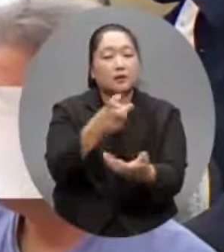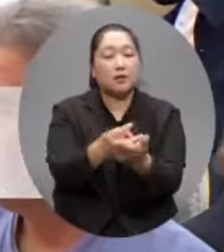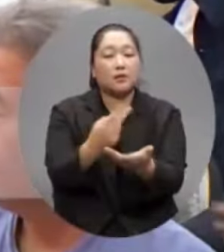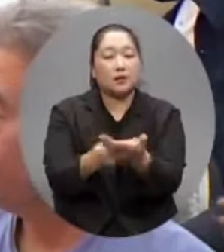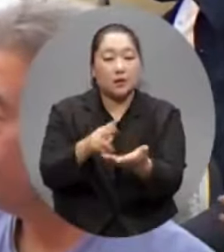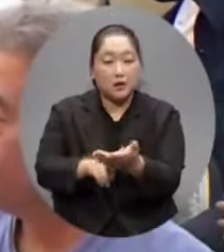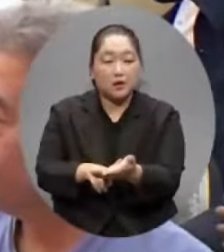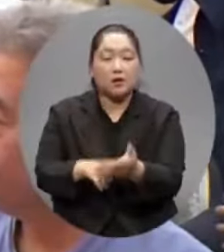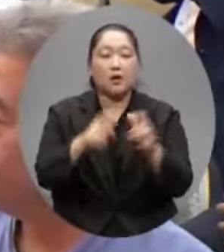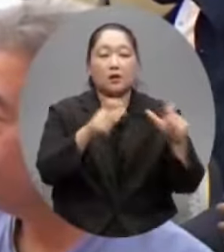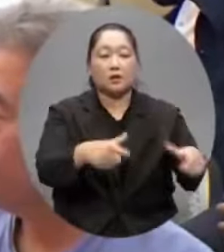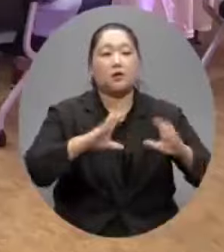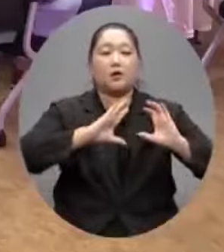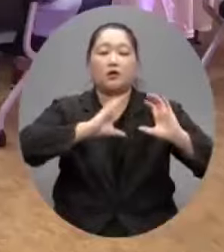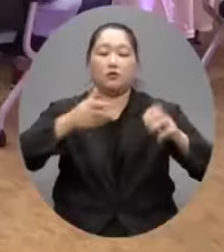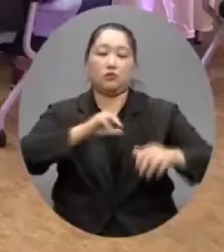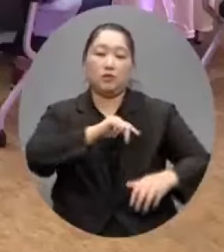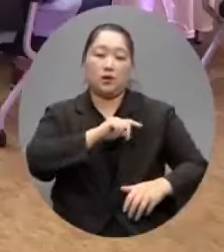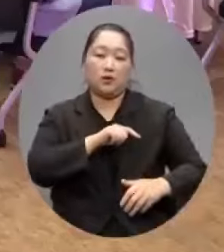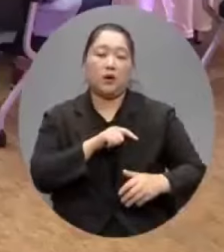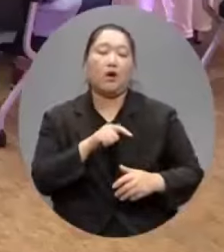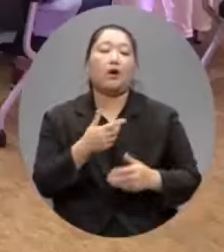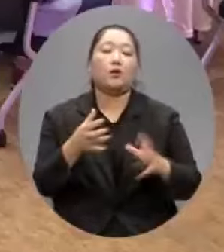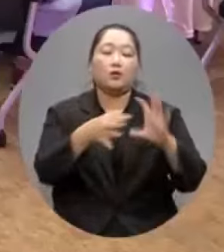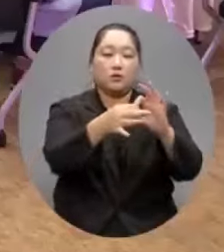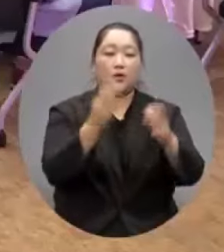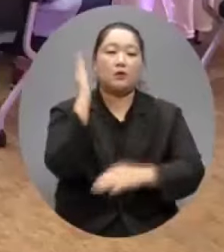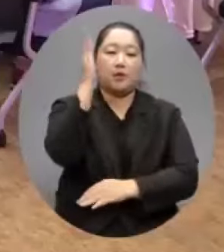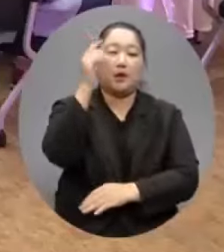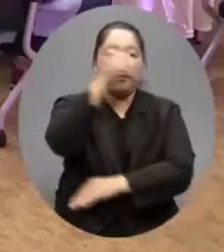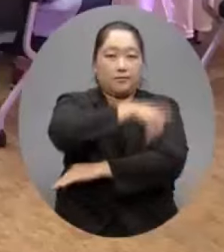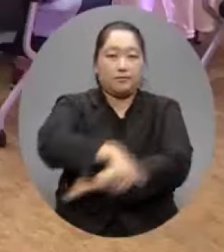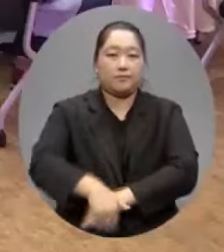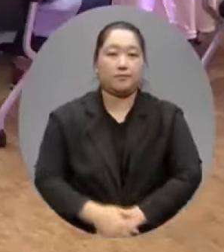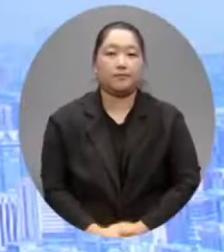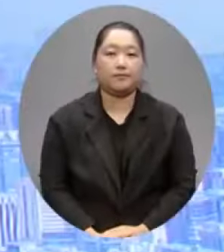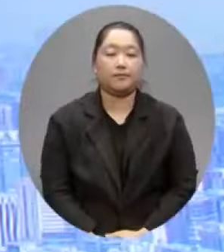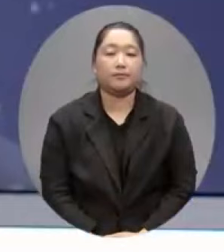개정안을 지역 국회의원들을 통해 발의할 예정입니다.